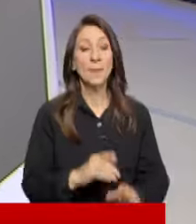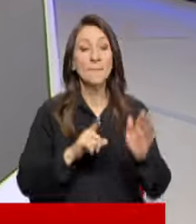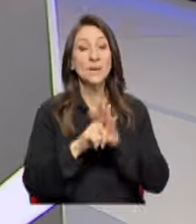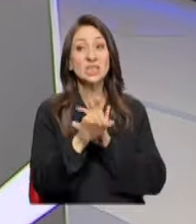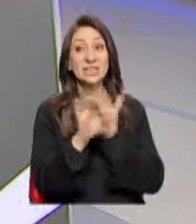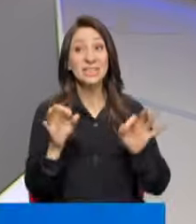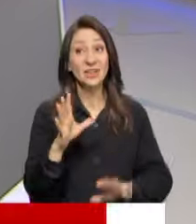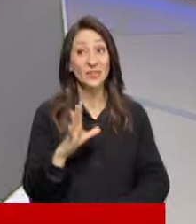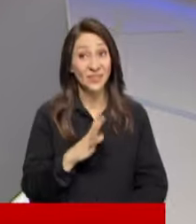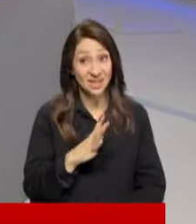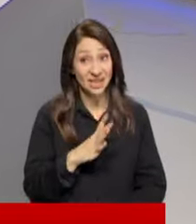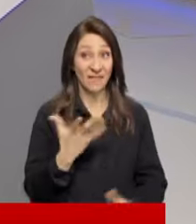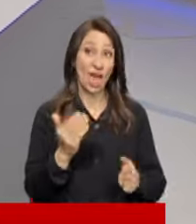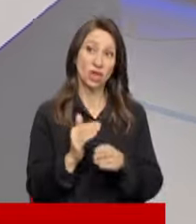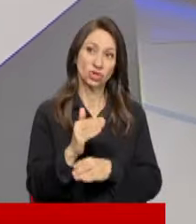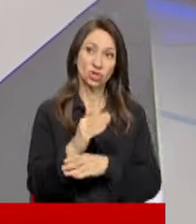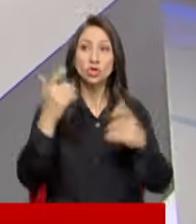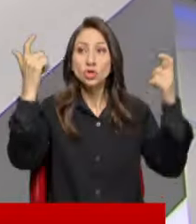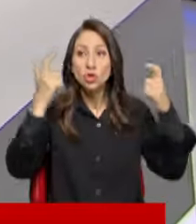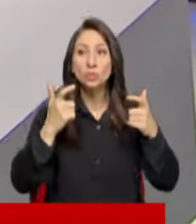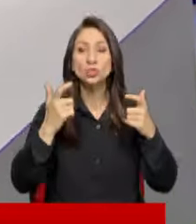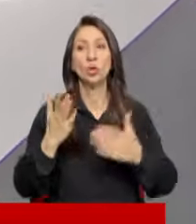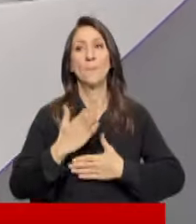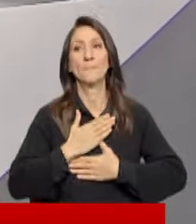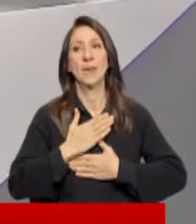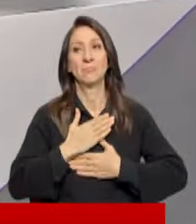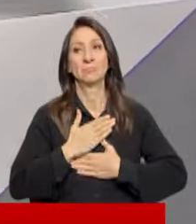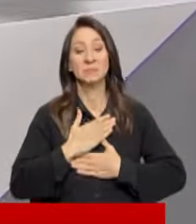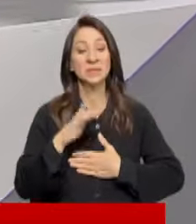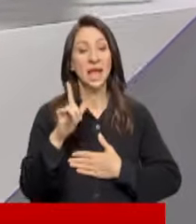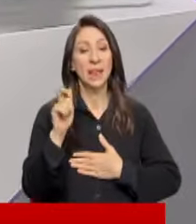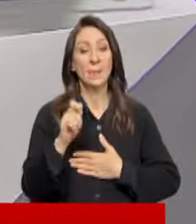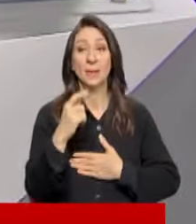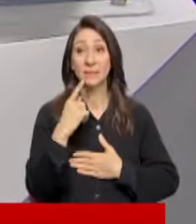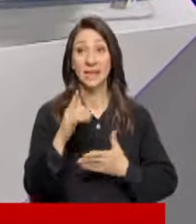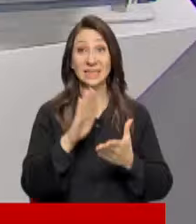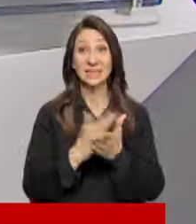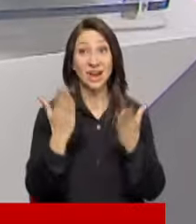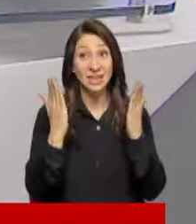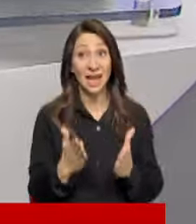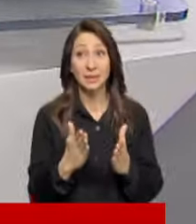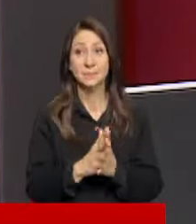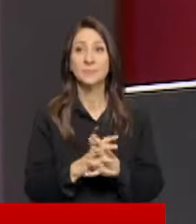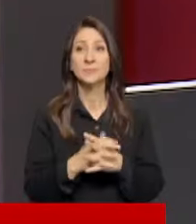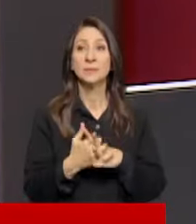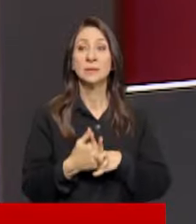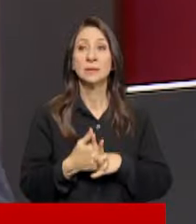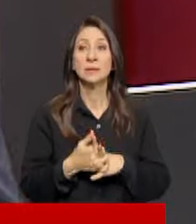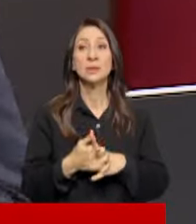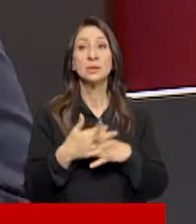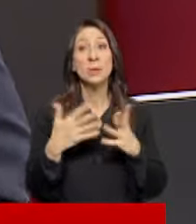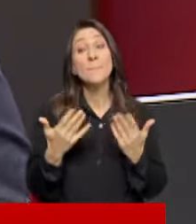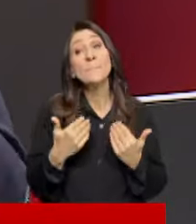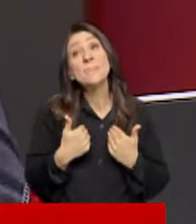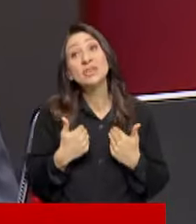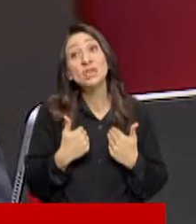Başarısızlık varsa ya da yaşanırsa sorumlusu benimdir ve gereğini yaparım dedi, istifa dahil. Şimdi tabii